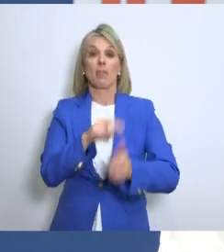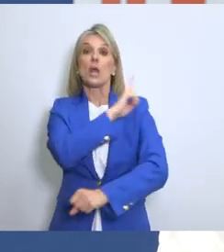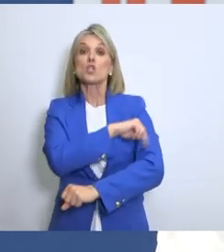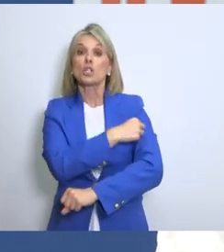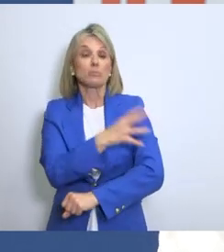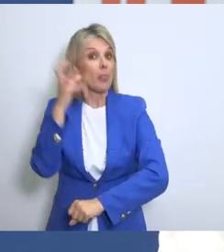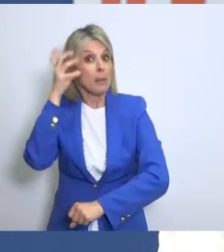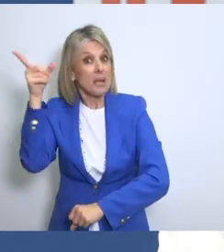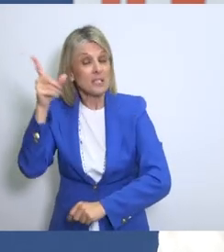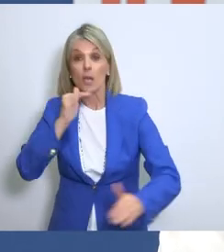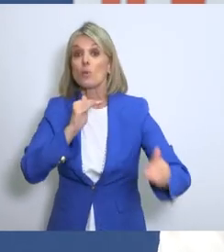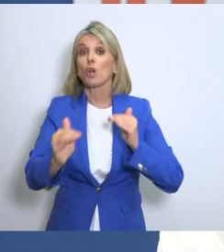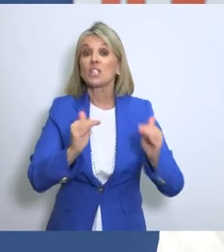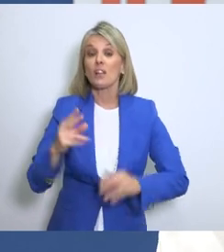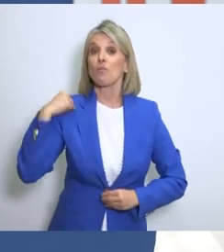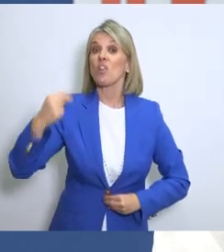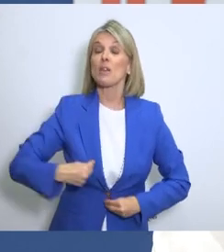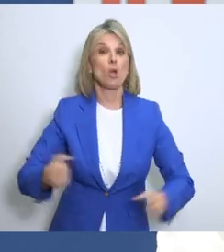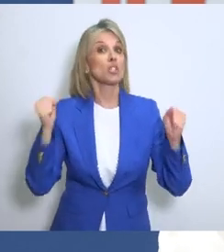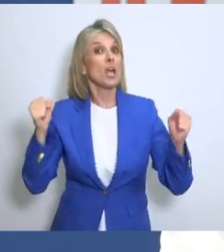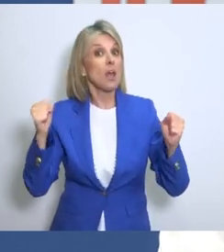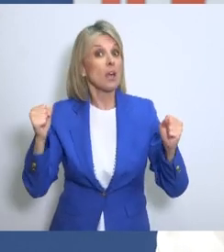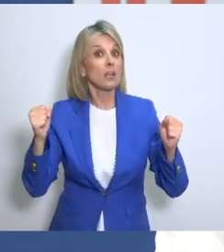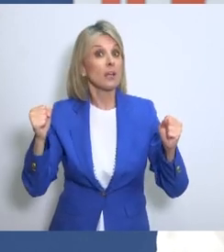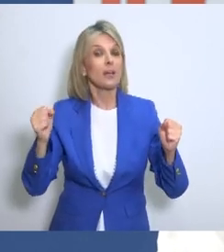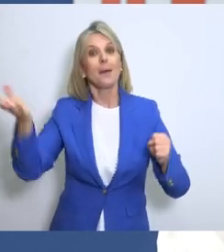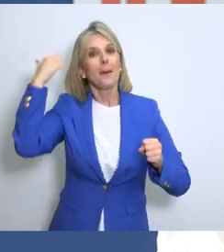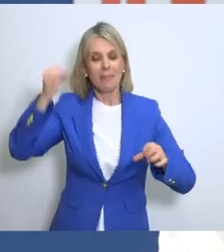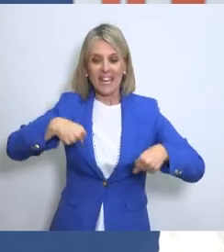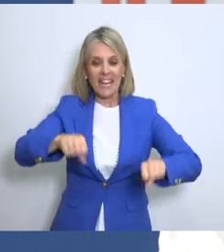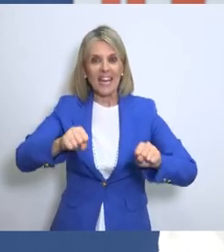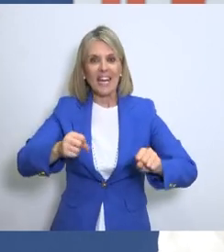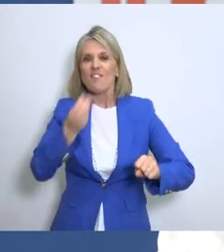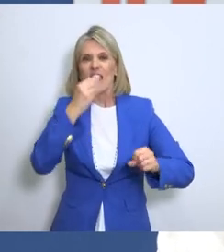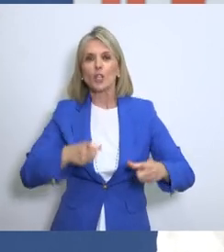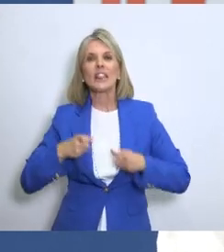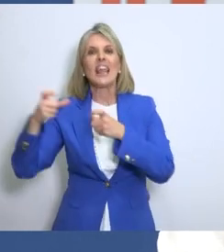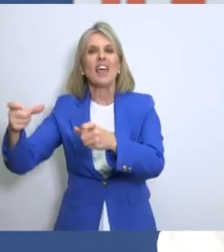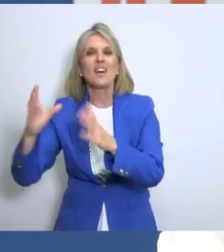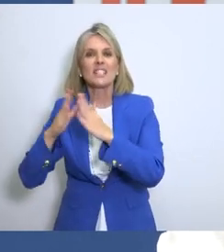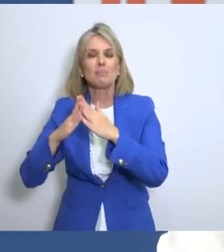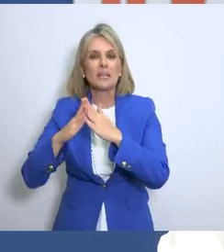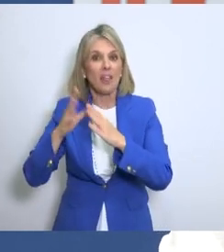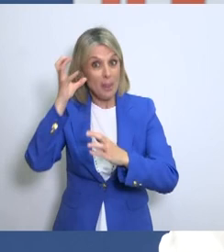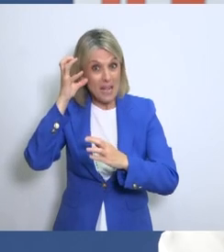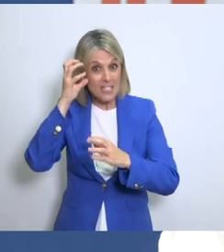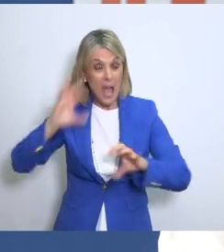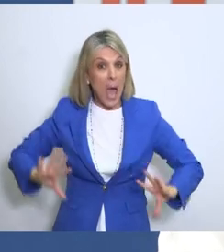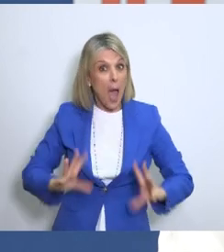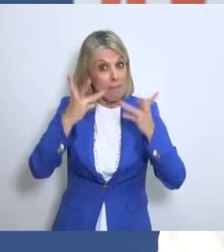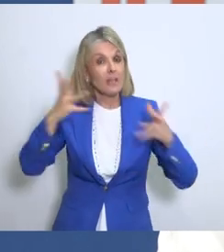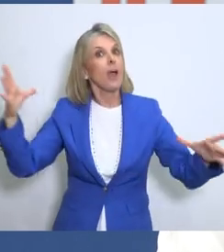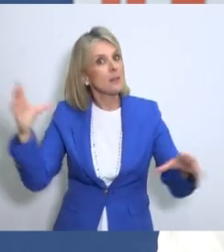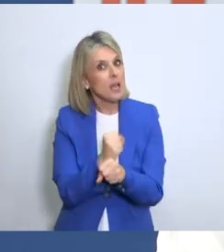την υπεράσπιση της δημόσιας υγείας, όπως των διανομέων που σε ένα βαθμό κατέκτησαν εργατικά δικαιώματα, όπως